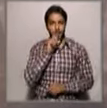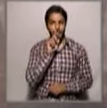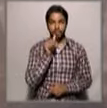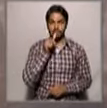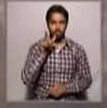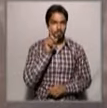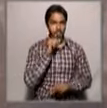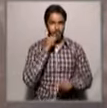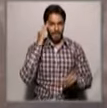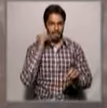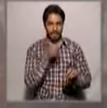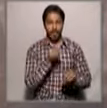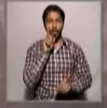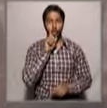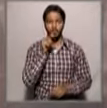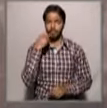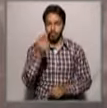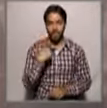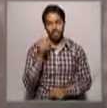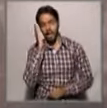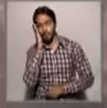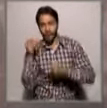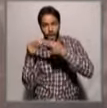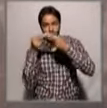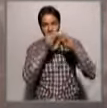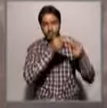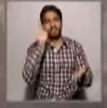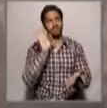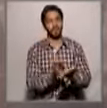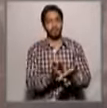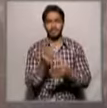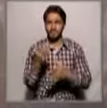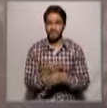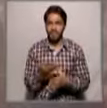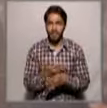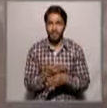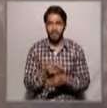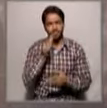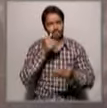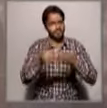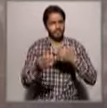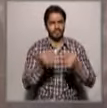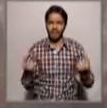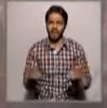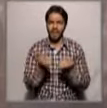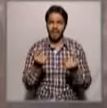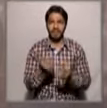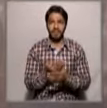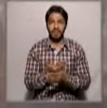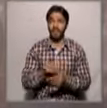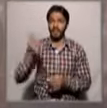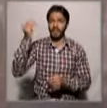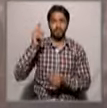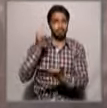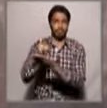يتعلق كثير من المسلمين بمثل هذه الأمور، هذه منح تأتي أو لا تأتي، وليست علاقة على القرب ولا على